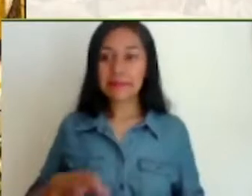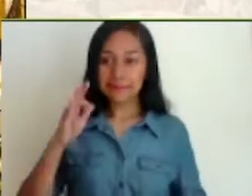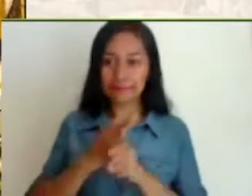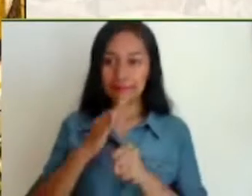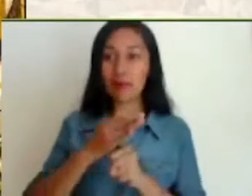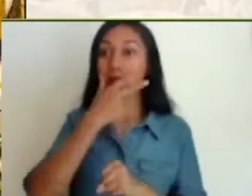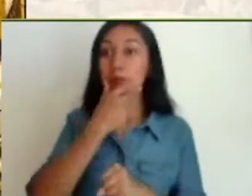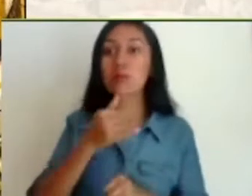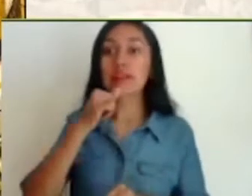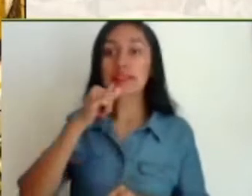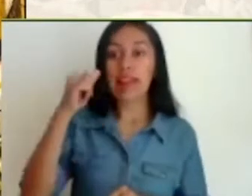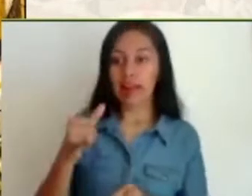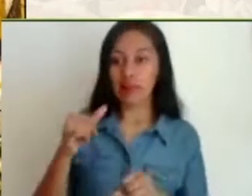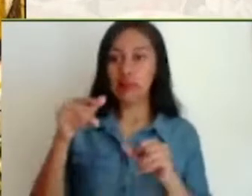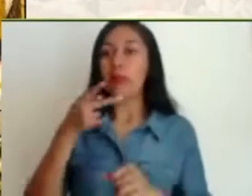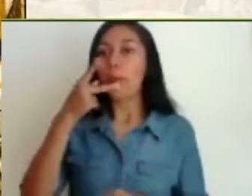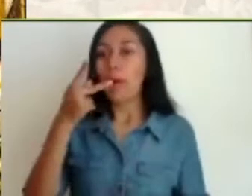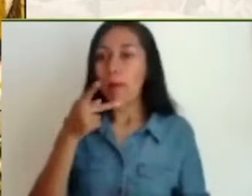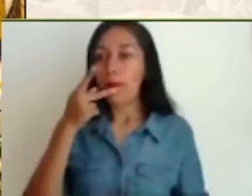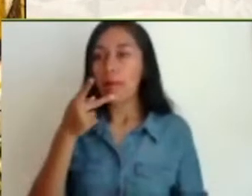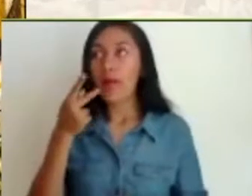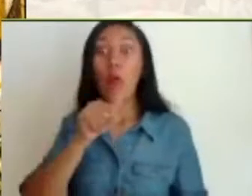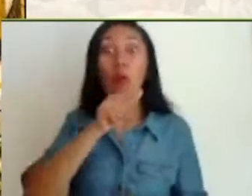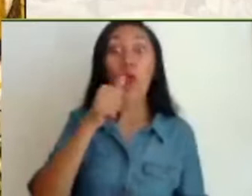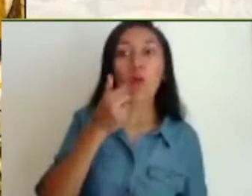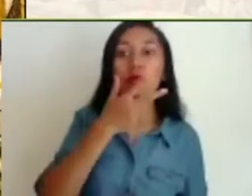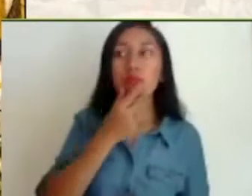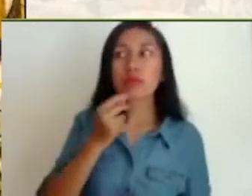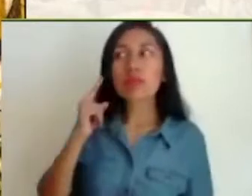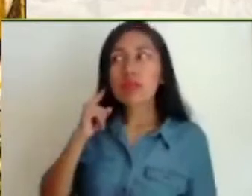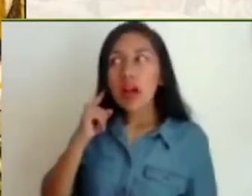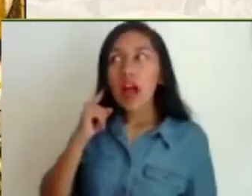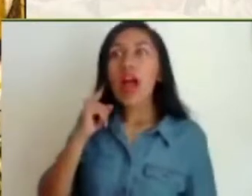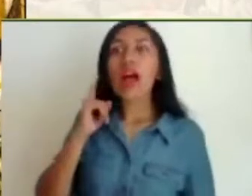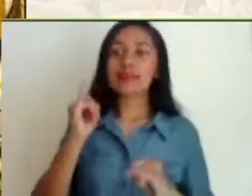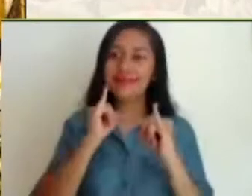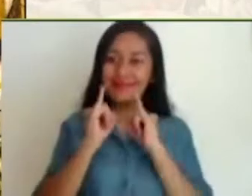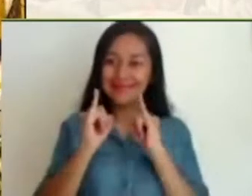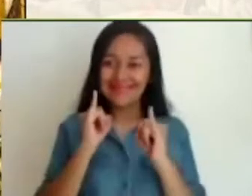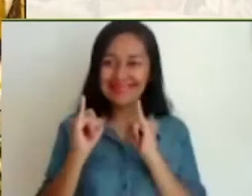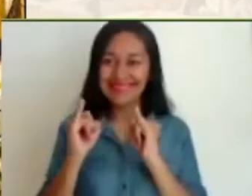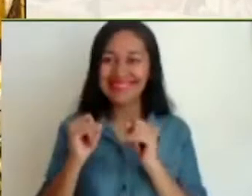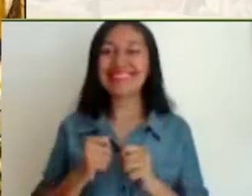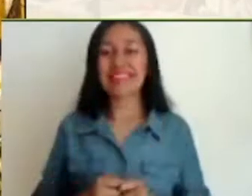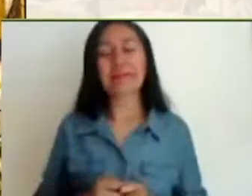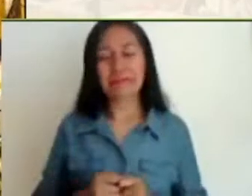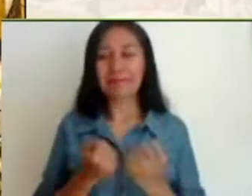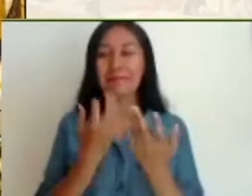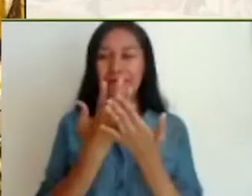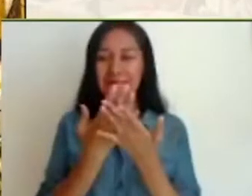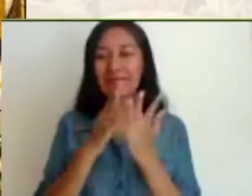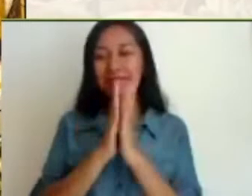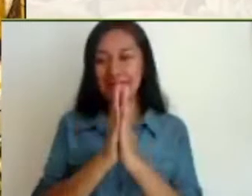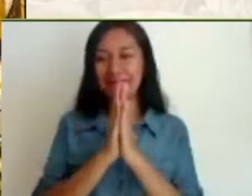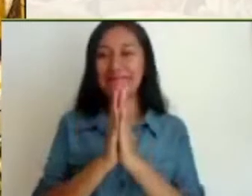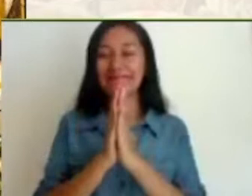in veneziano del 300. Circa verso sera vi fu un grande terremoto a Venezia e